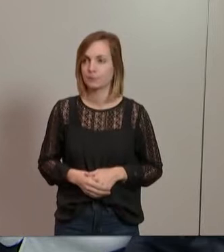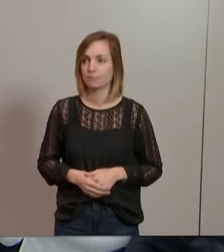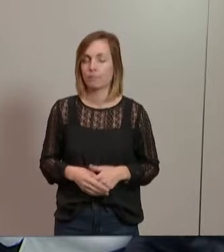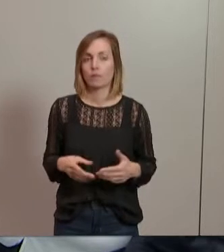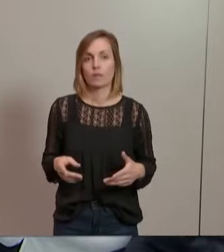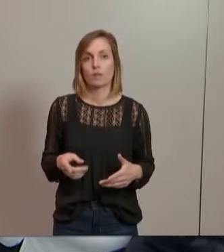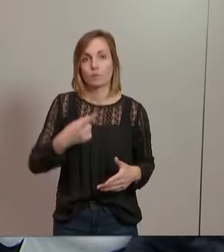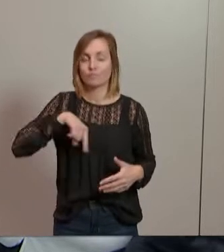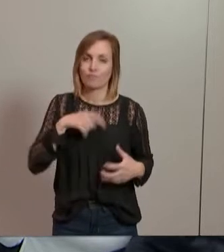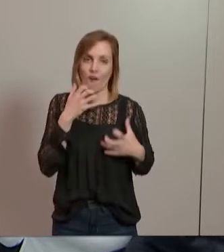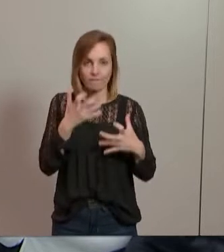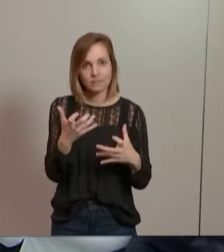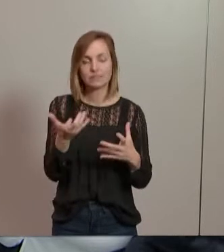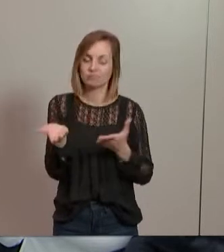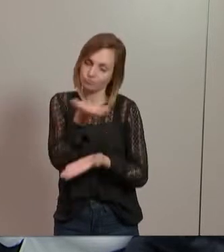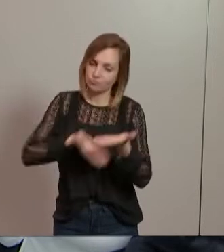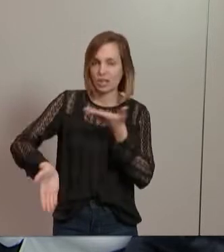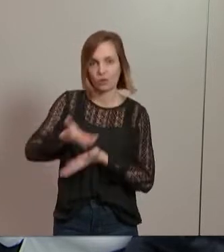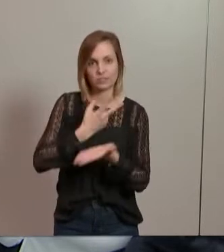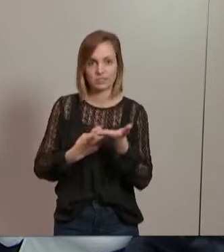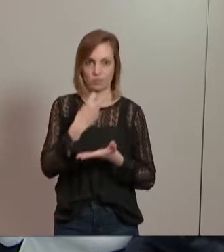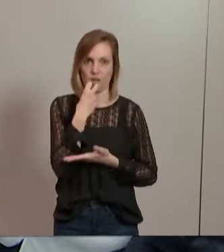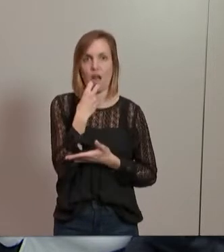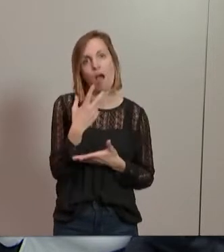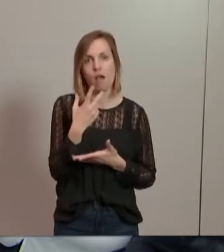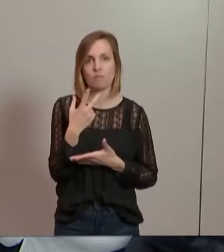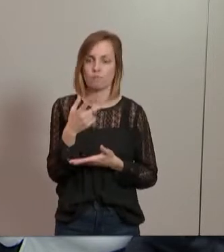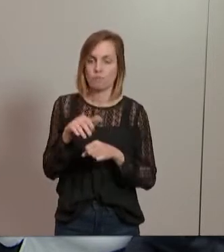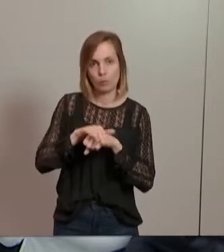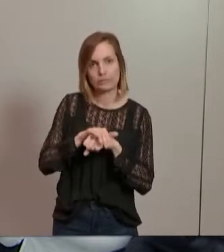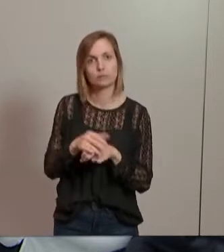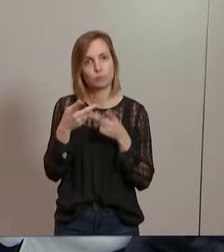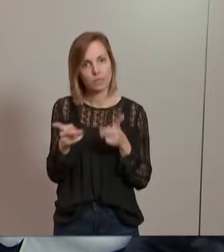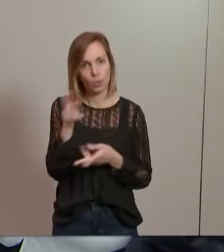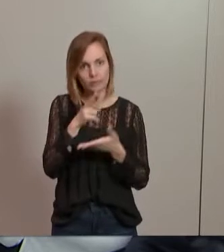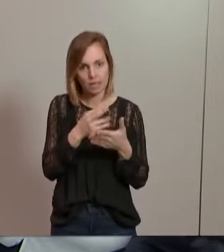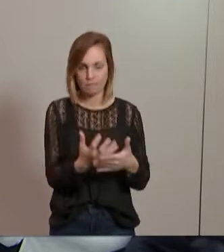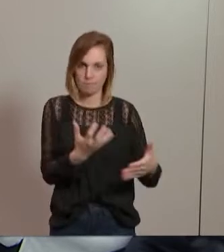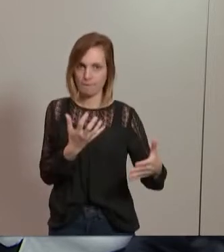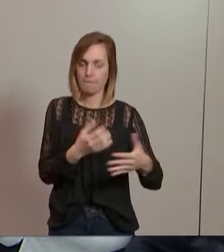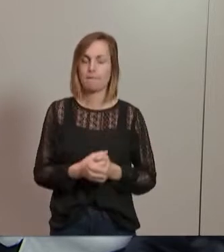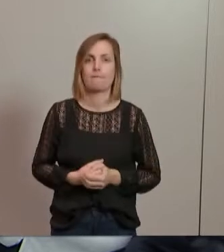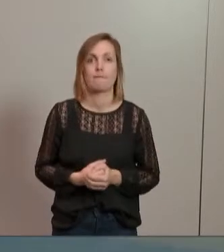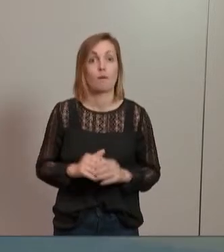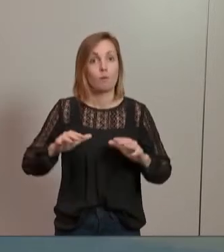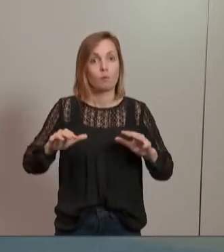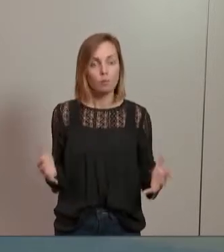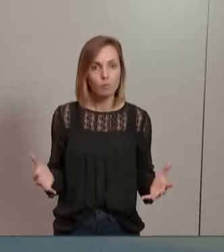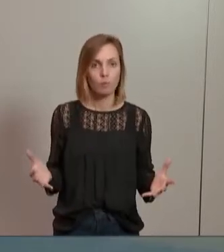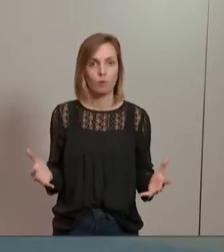Nous souhaitons faire du dialogue citoyen un marqueur fort de nos politiques publiques à Rezé. Cela nécessite d'agir